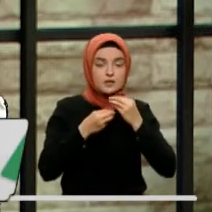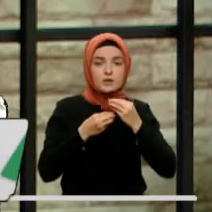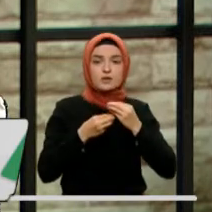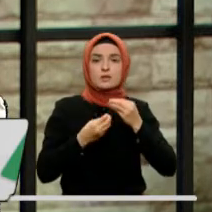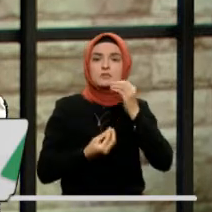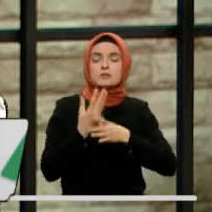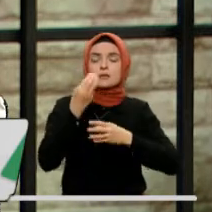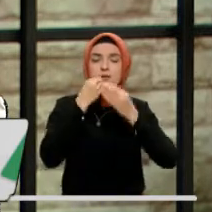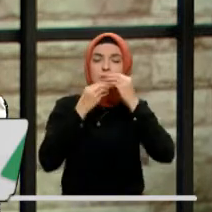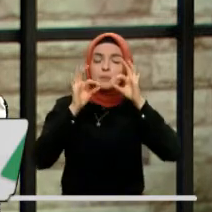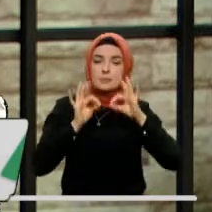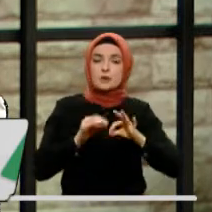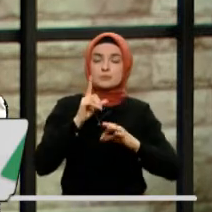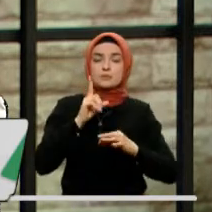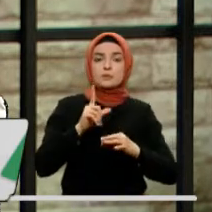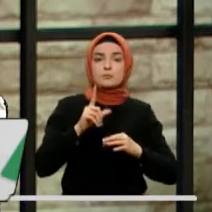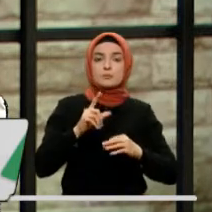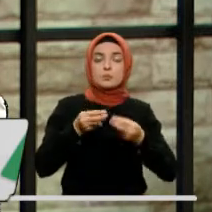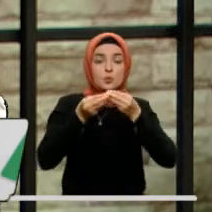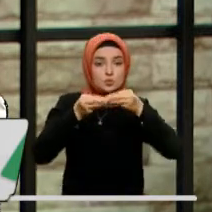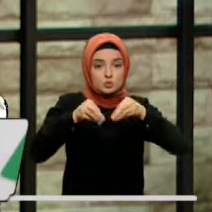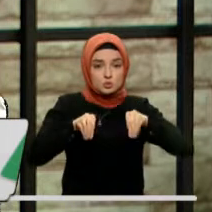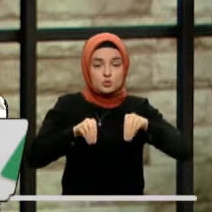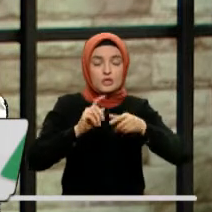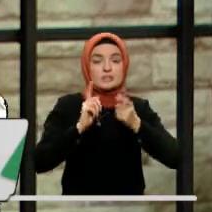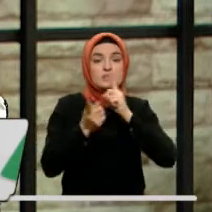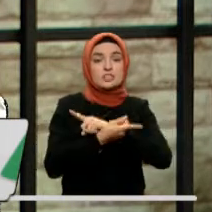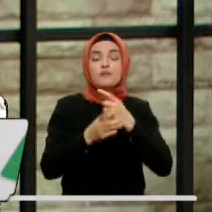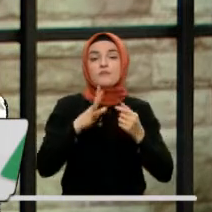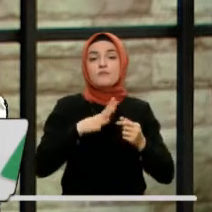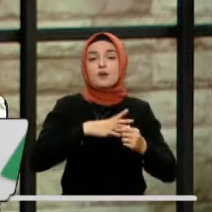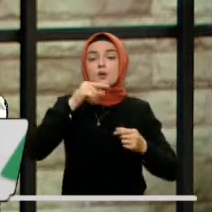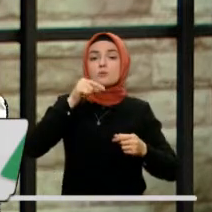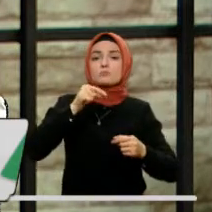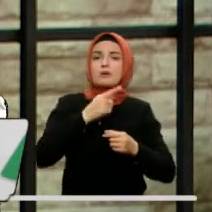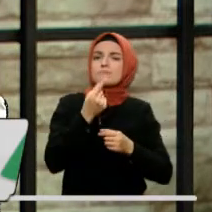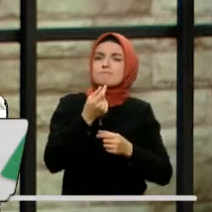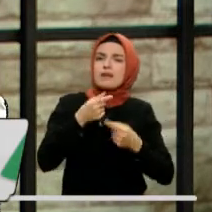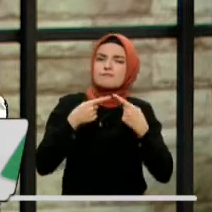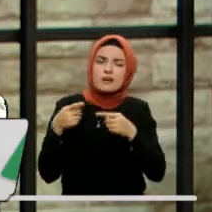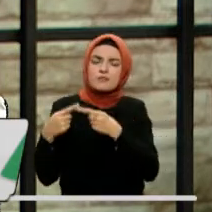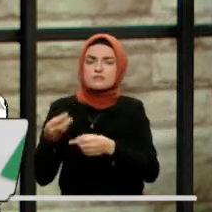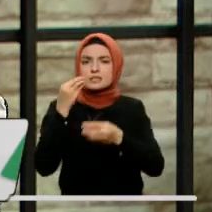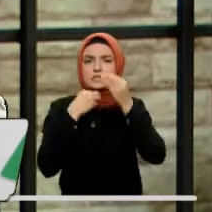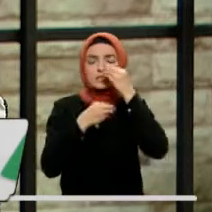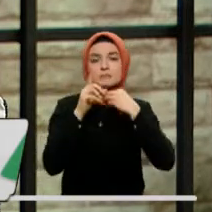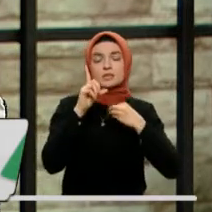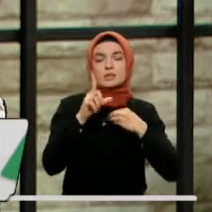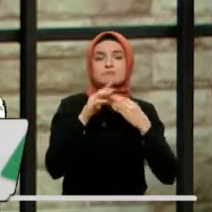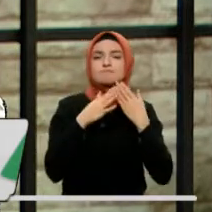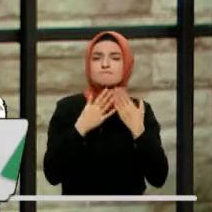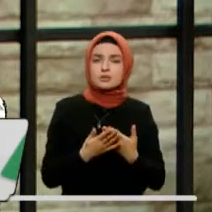gibi gelmesin aklımıza. Yumurtanın 50 tane çeşidi var. Bunları biraz farklılaştırıp yedirmek lazım. Ya da